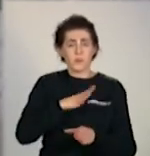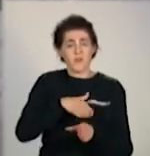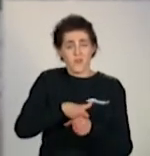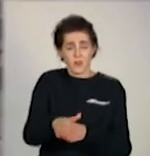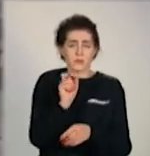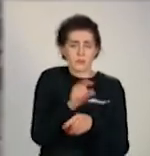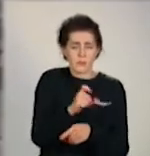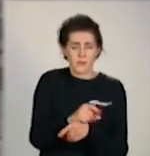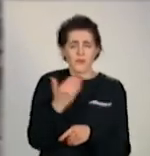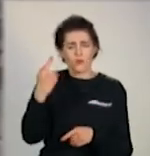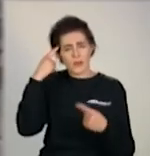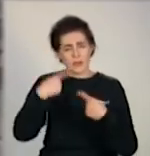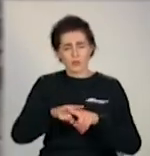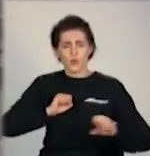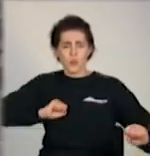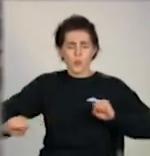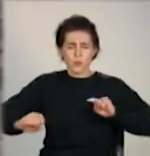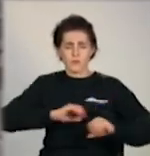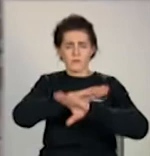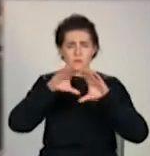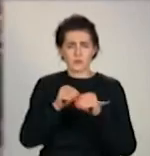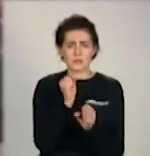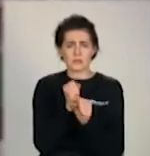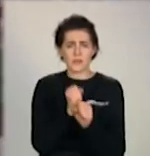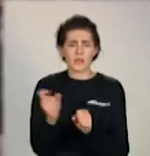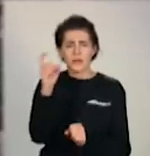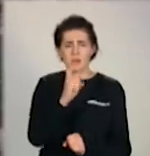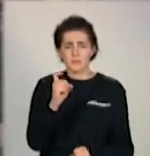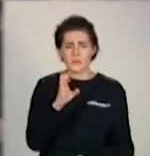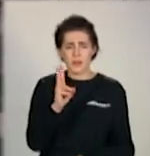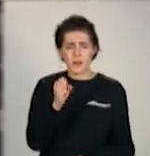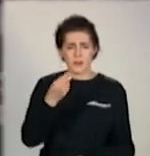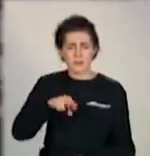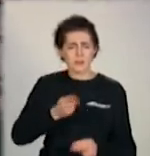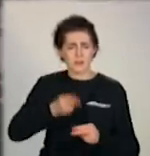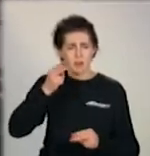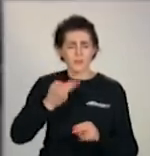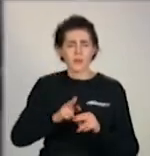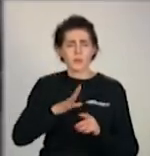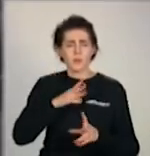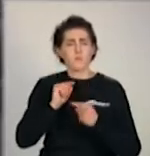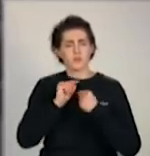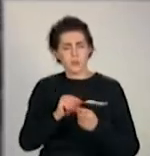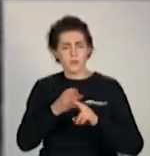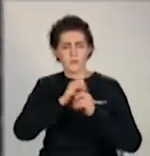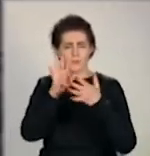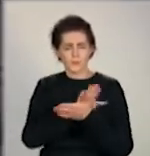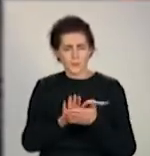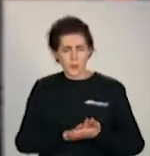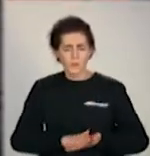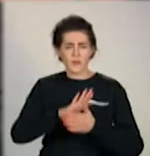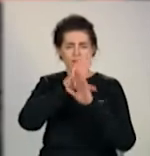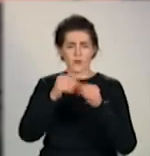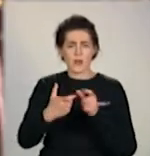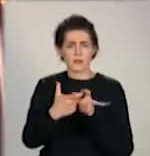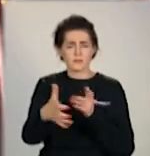фахівці технологічного управління опрацювали хімічний склад сталі. Спочатку протестували нову технологію прокатки